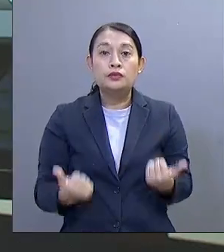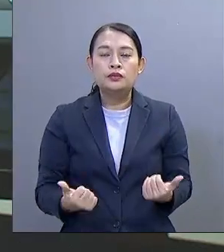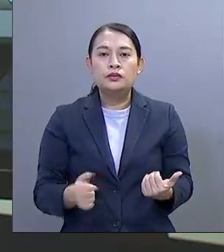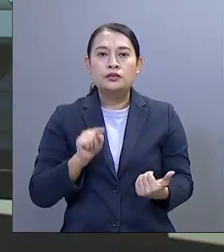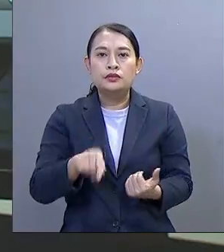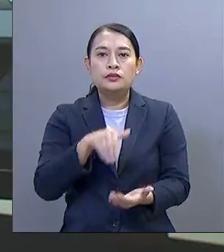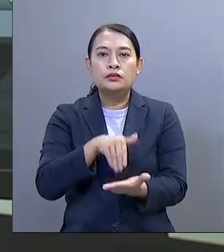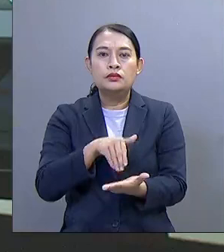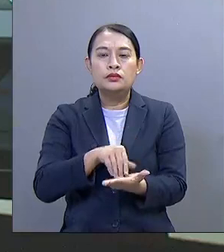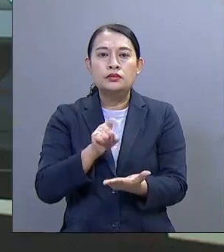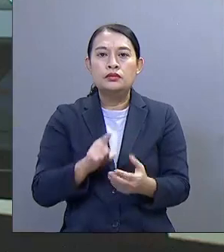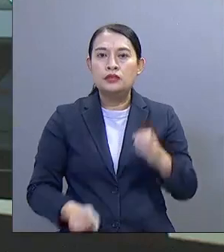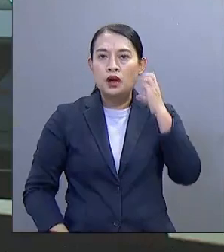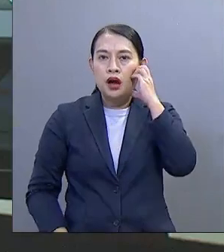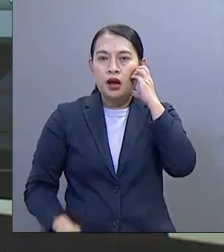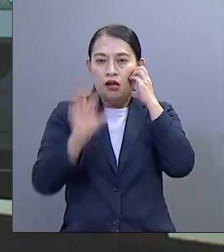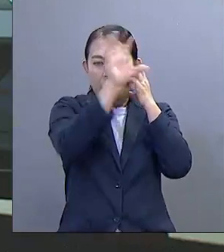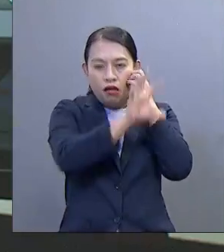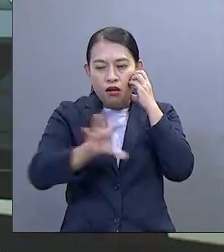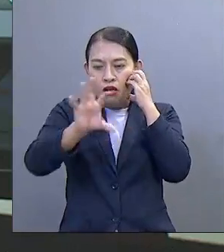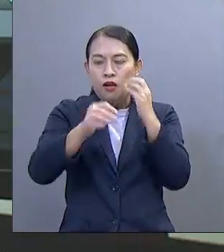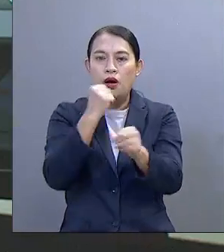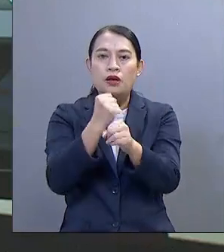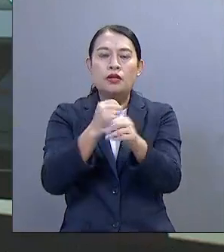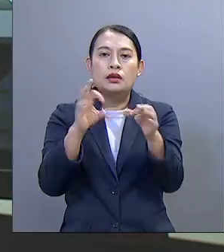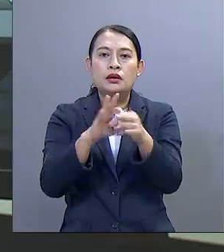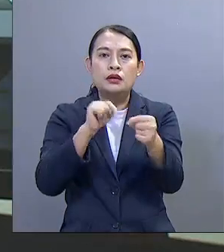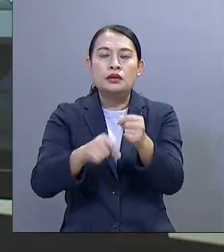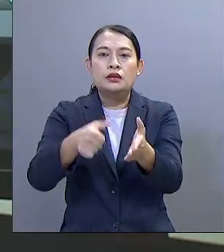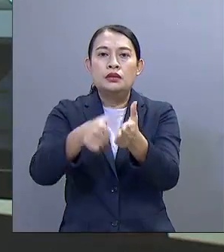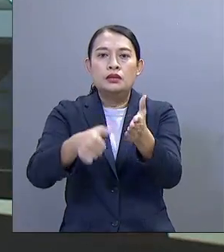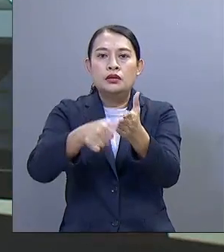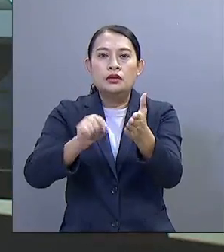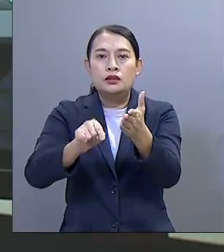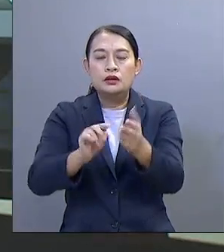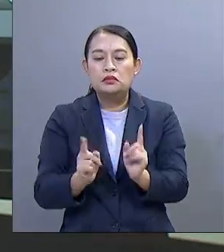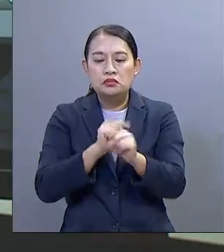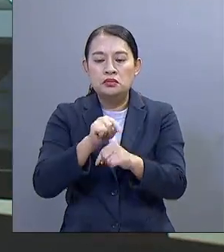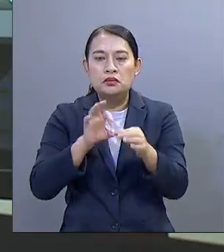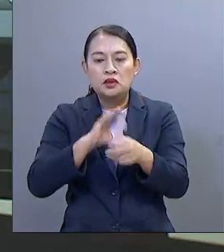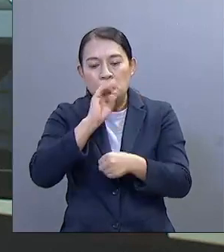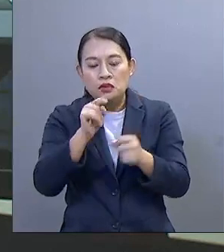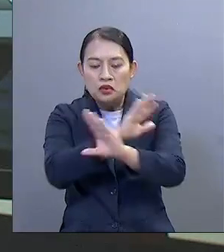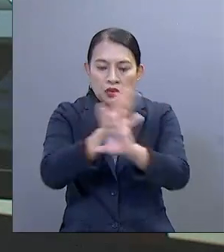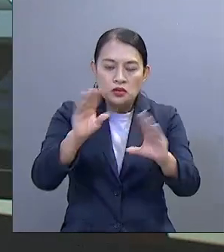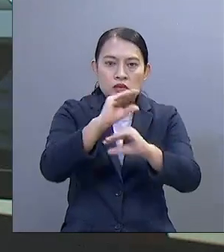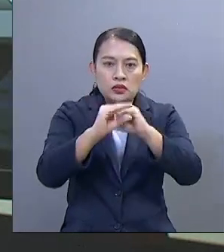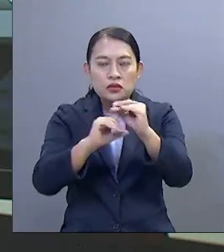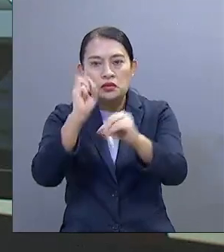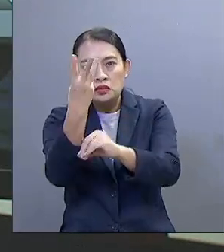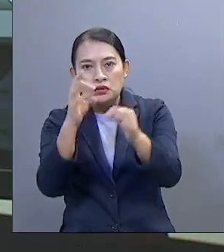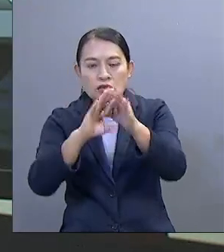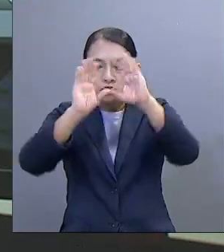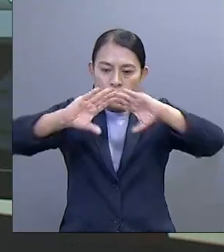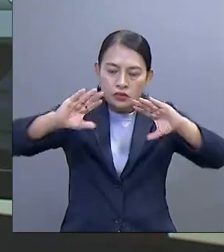Call Center นะคะหลอกเป็เจาหน้าที่สัภากรค่ะ้วก็ปีแอบอ้างสร้างสตอรี่วนใจะญกล์ nairesS. compr